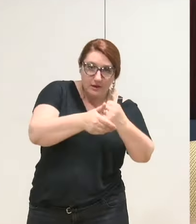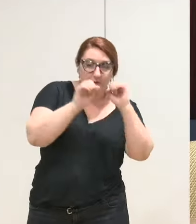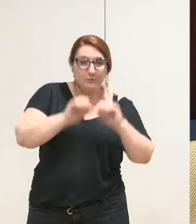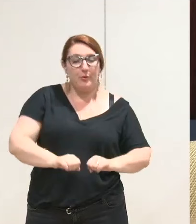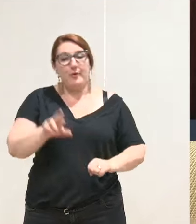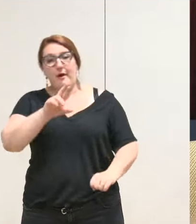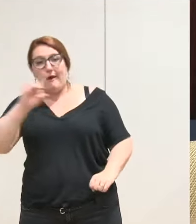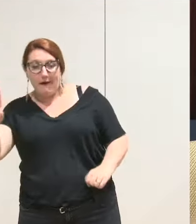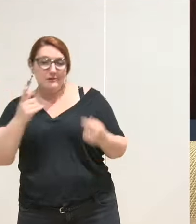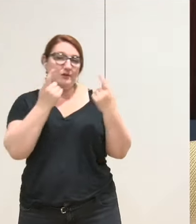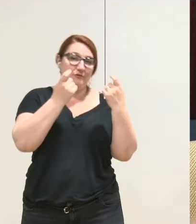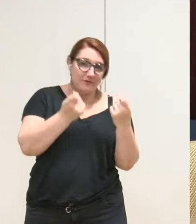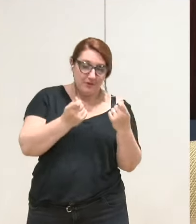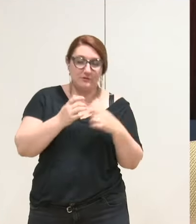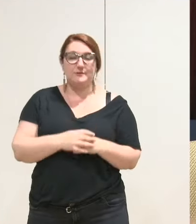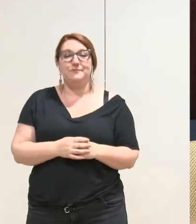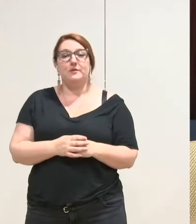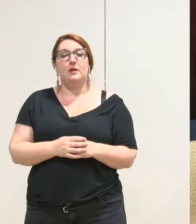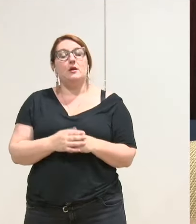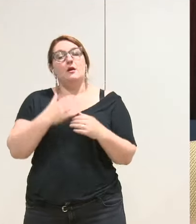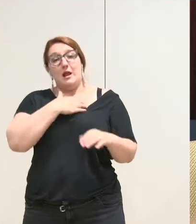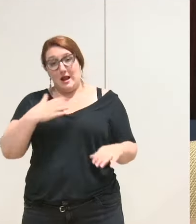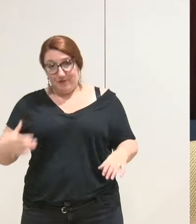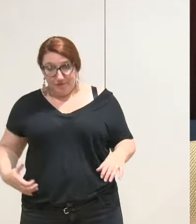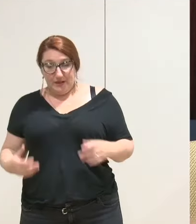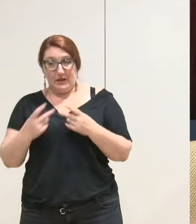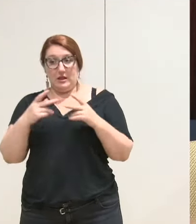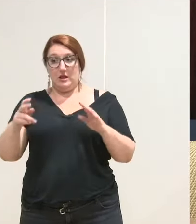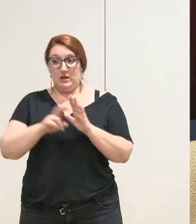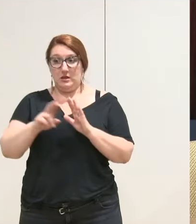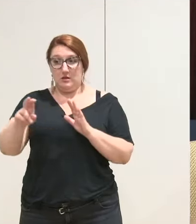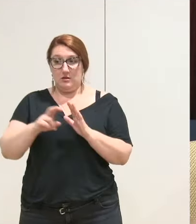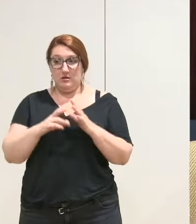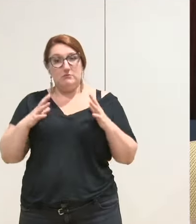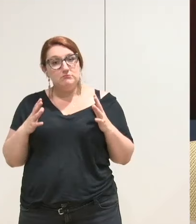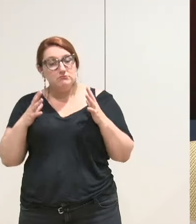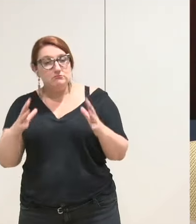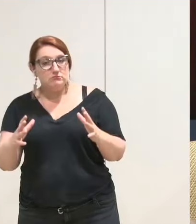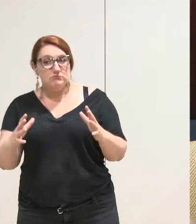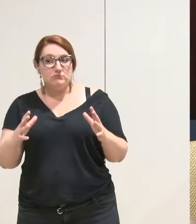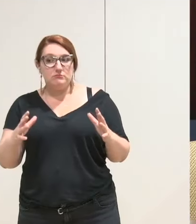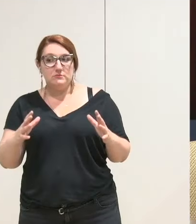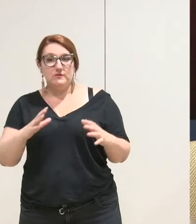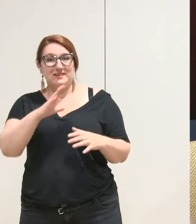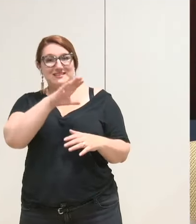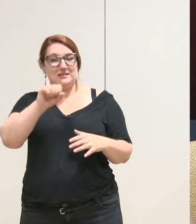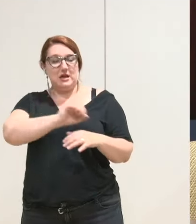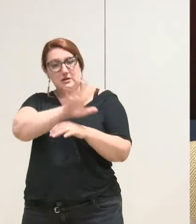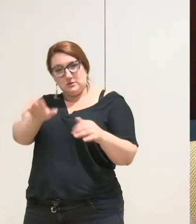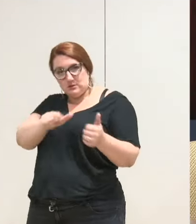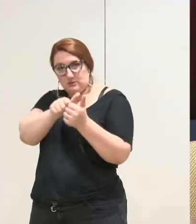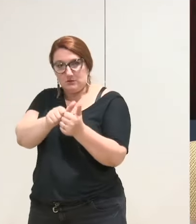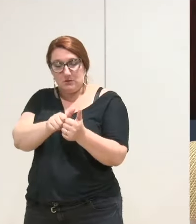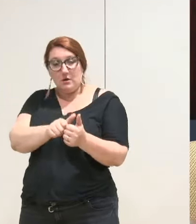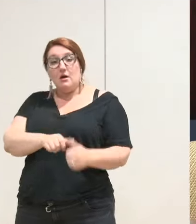ressources humaines donc la ville s'est engagée et sera accompagné du CCAS pour travailler à